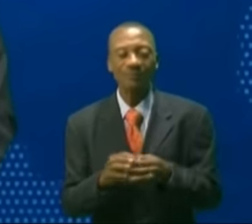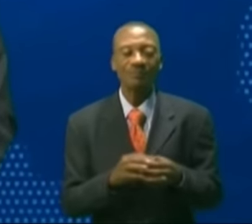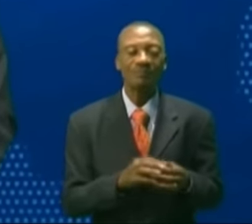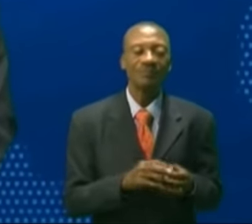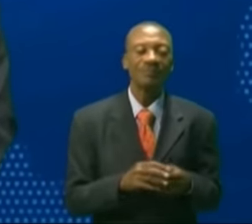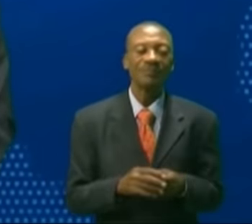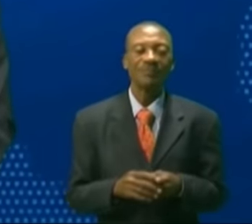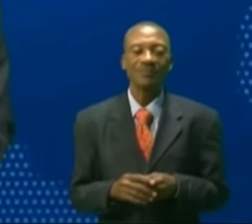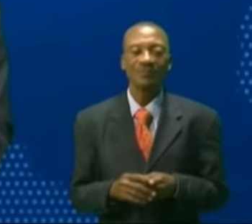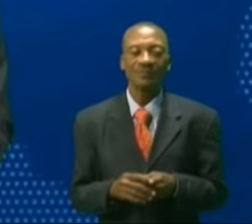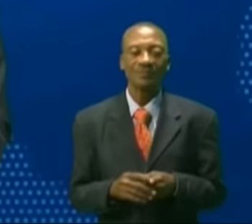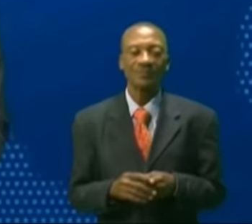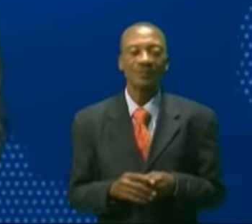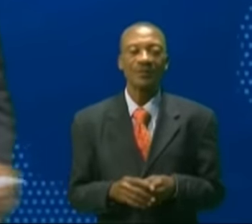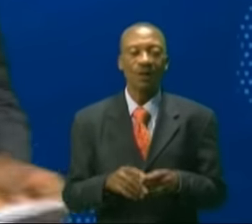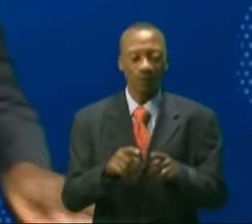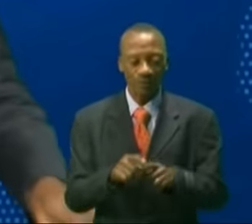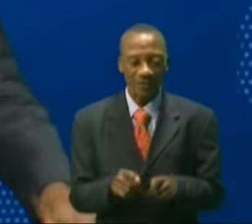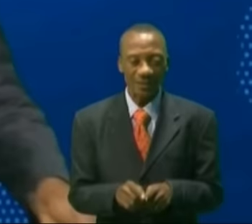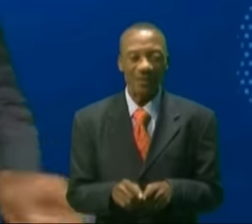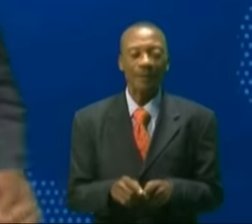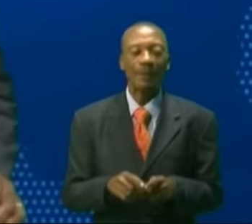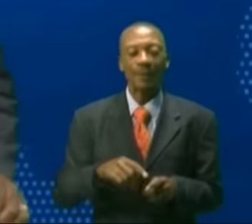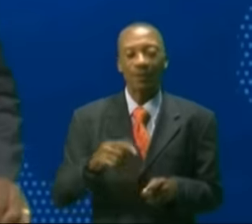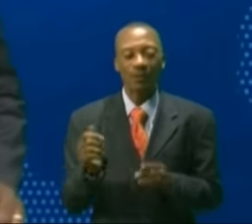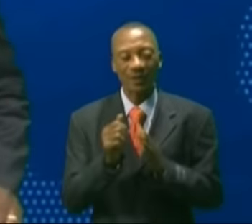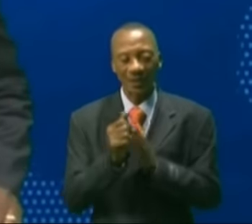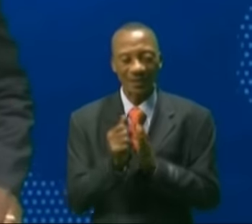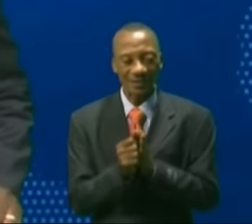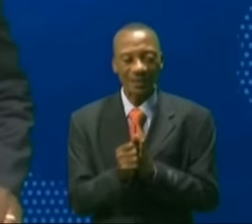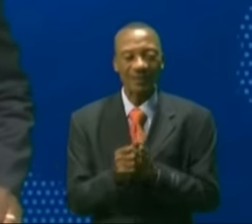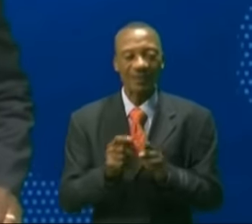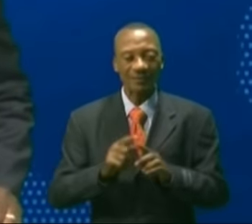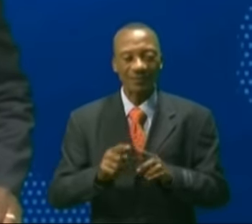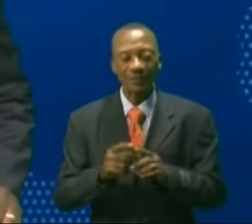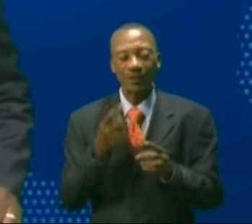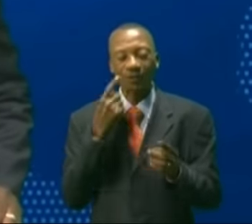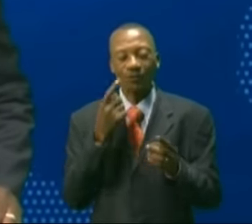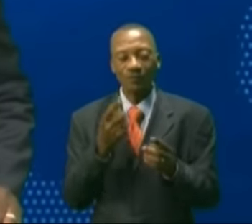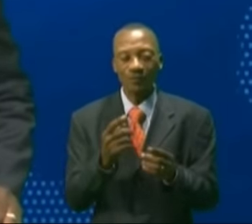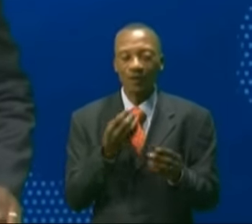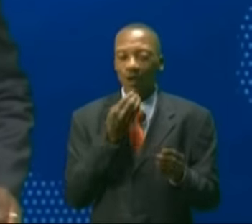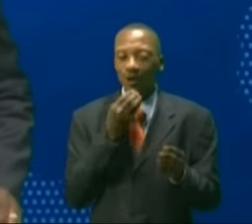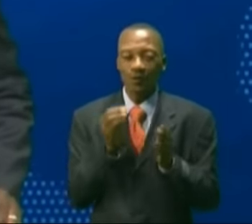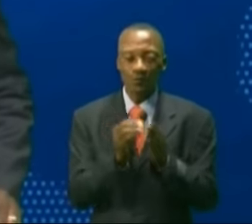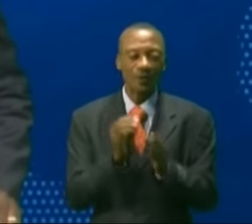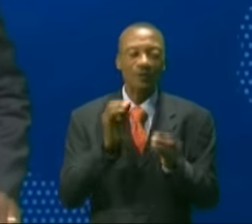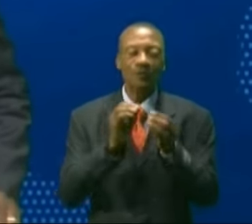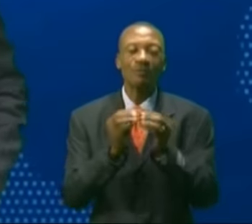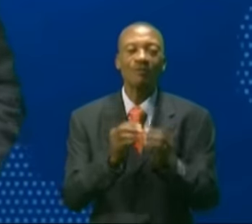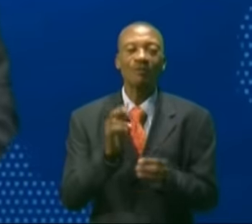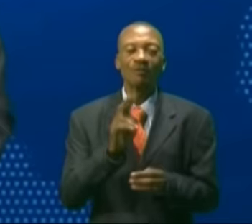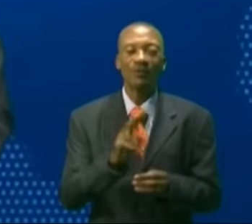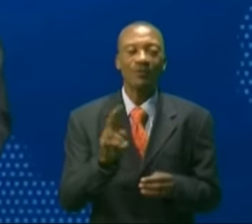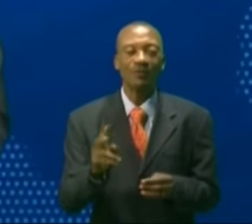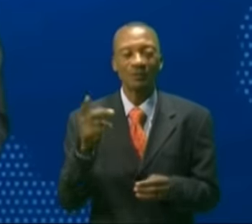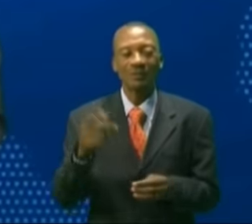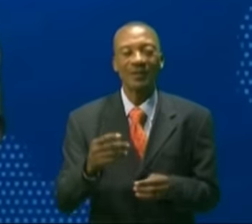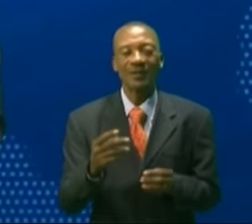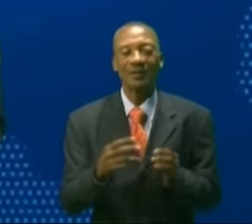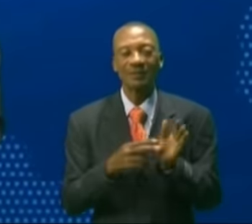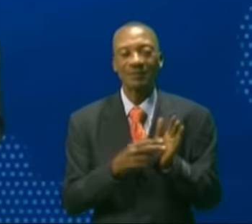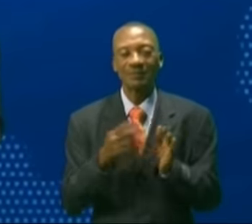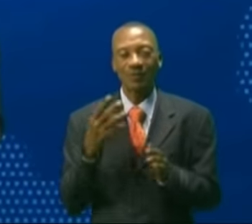48, alinéa 3 et 61, vu l'ordonnance numéro 22/003 du